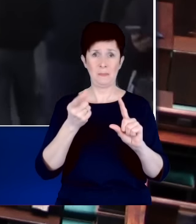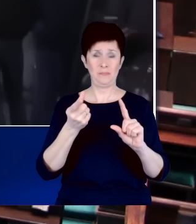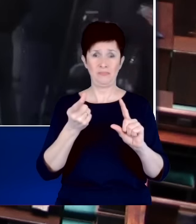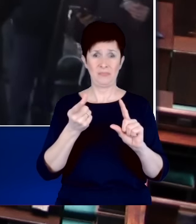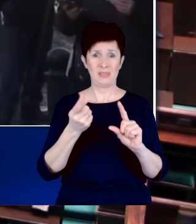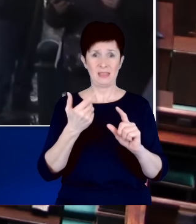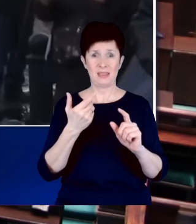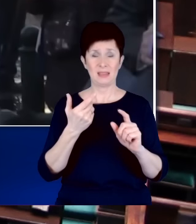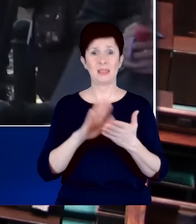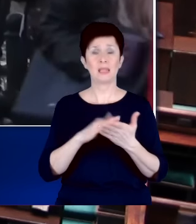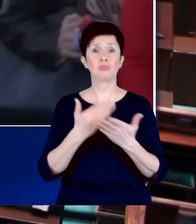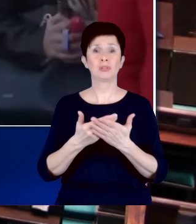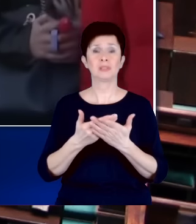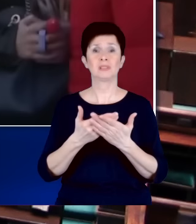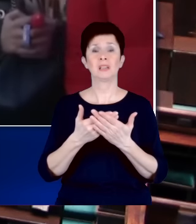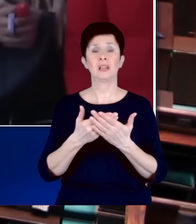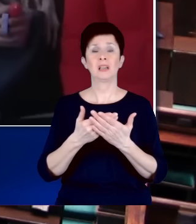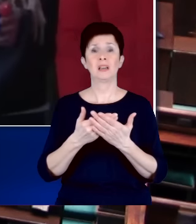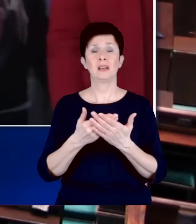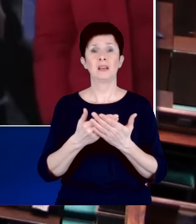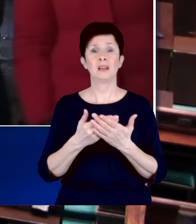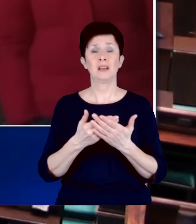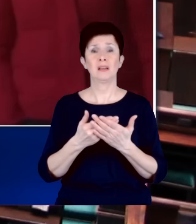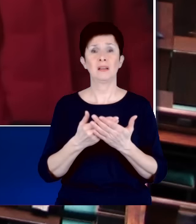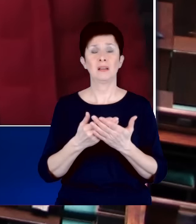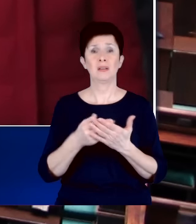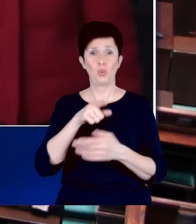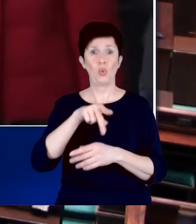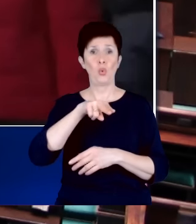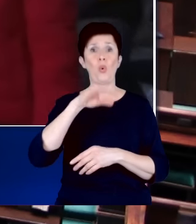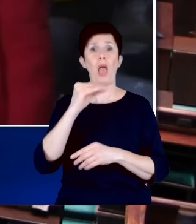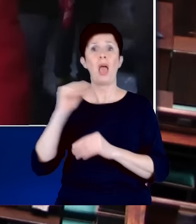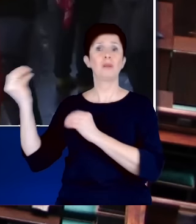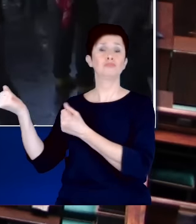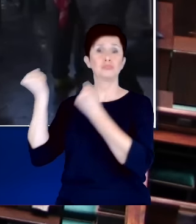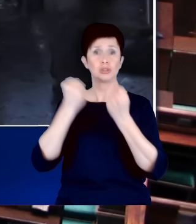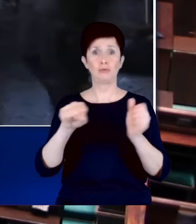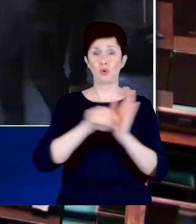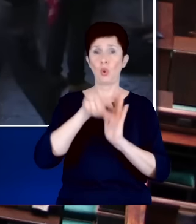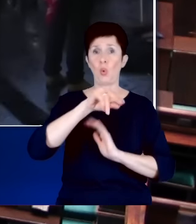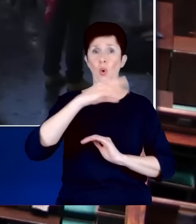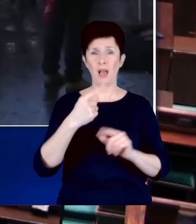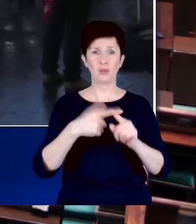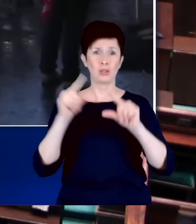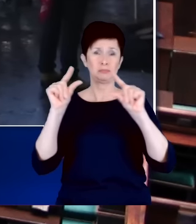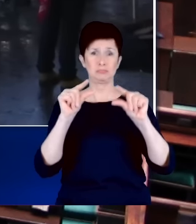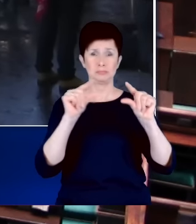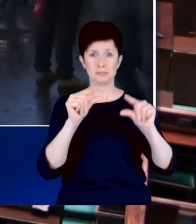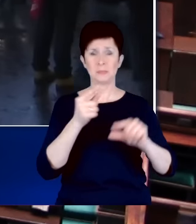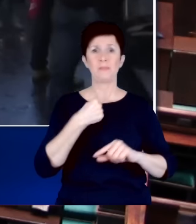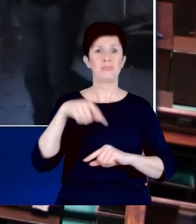wprowadzamy, co wprowadzane jest do Unii Europejskiej. Zapominamy trochę przy tym wszystkim o interesie